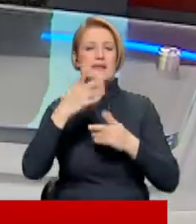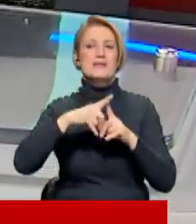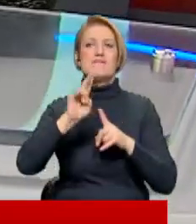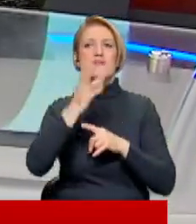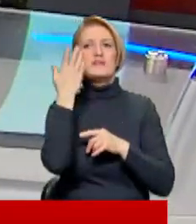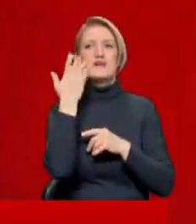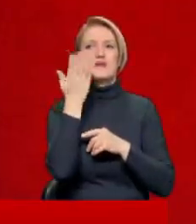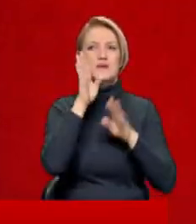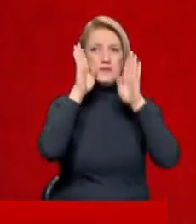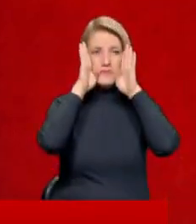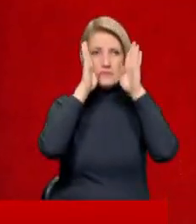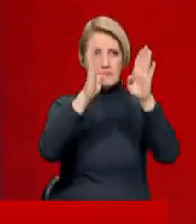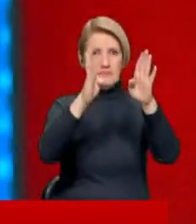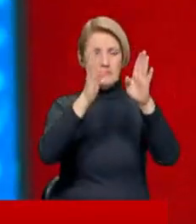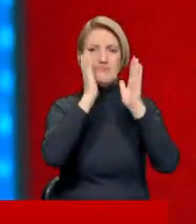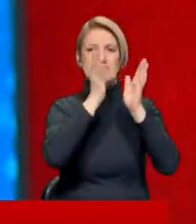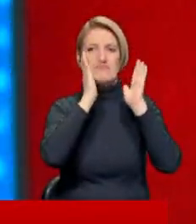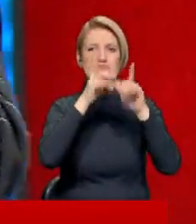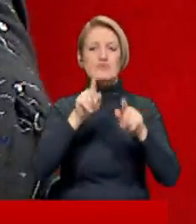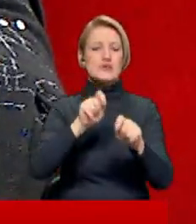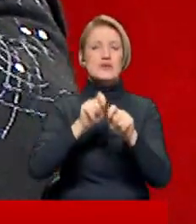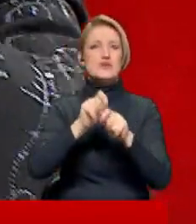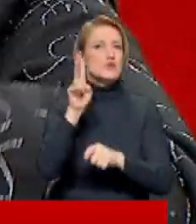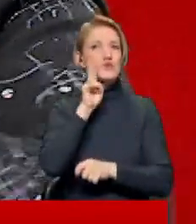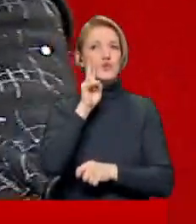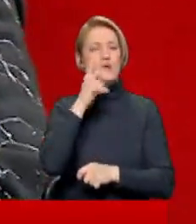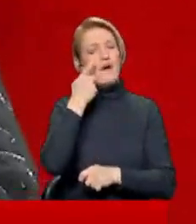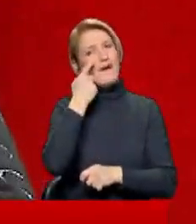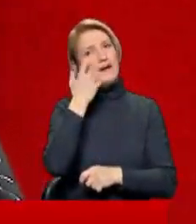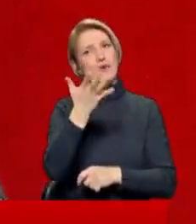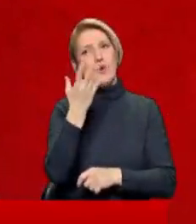böyle gidiyorlar bakalım nereye kadar. Ama bu işin sonu inşallah hayırlara çıkacak inanıyorum.